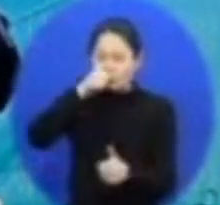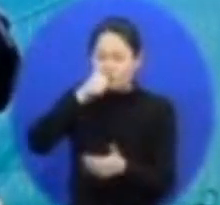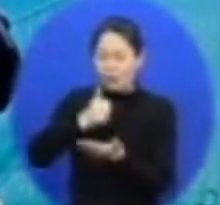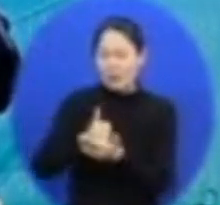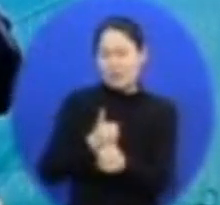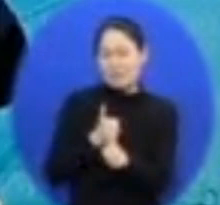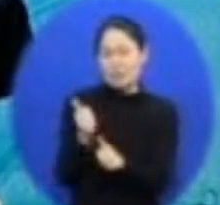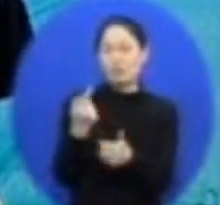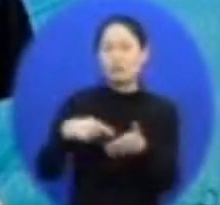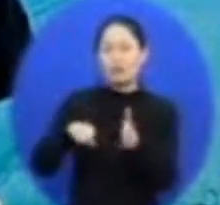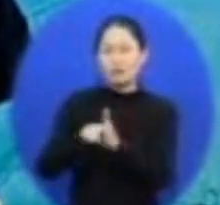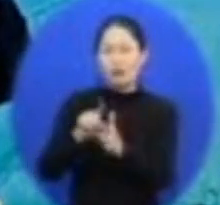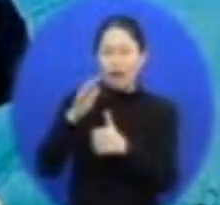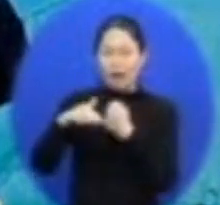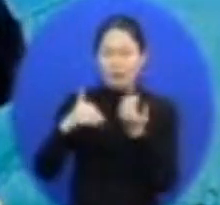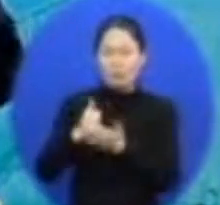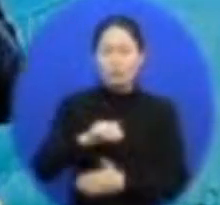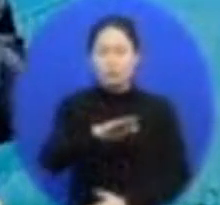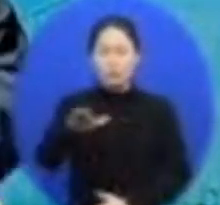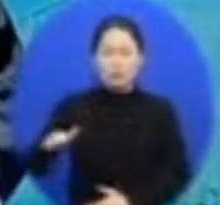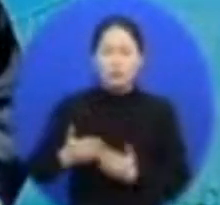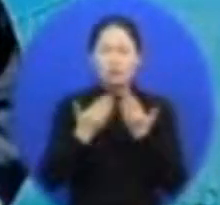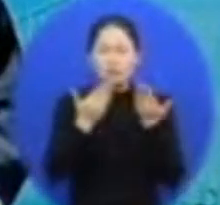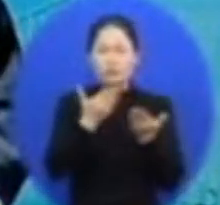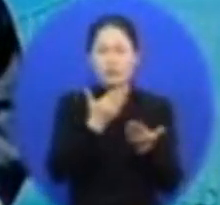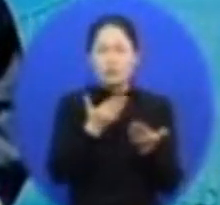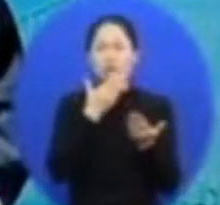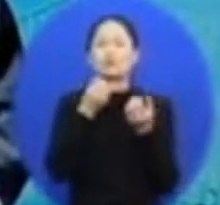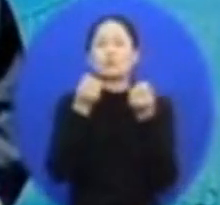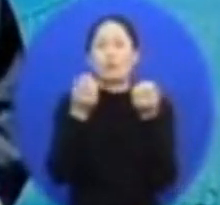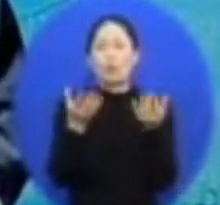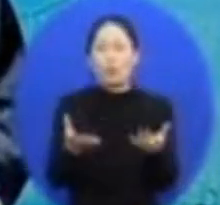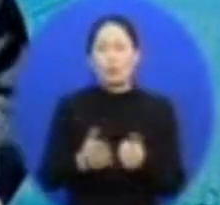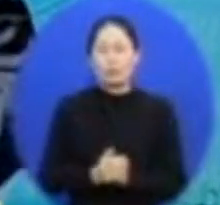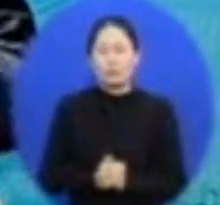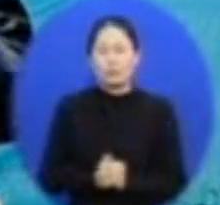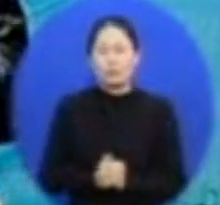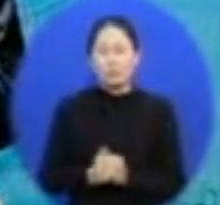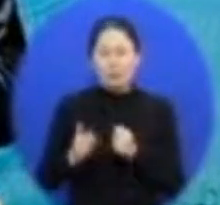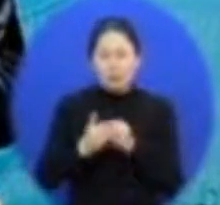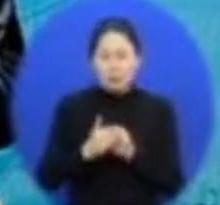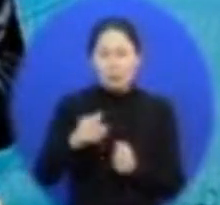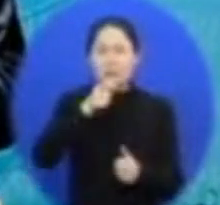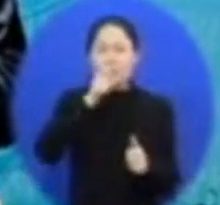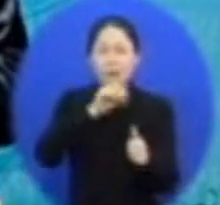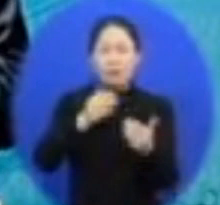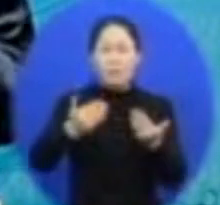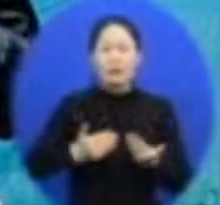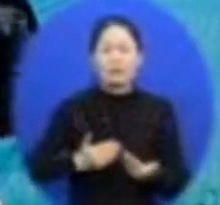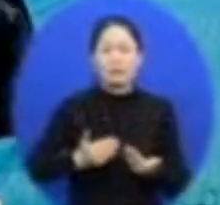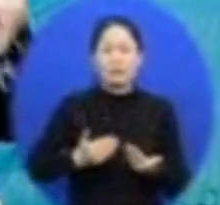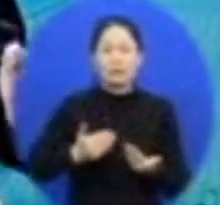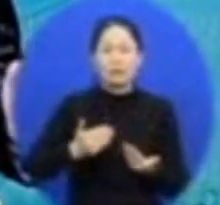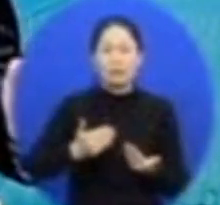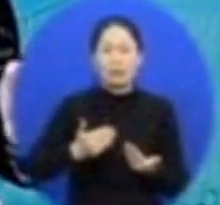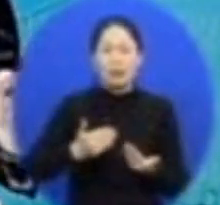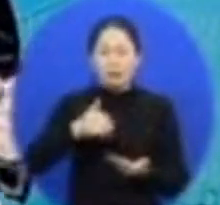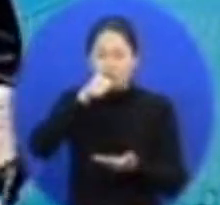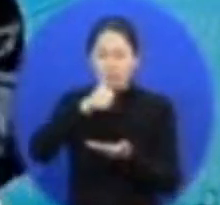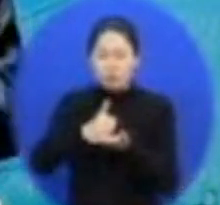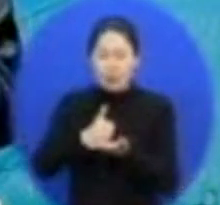위해서 하나님이 우리에게 주신 축복입니다 그래서 세례를 받는 거예요 죄의 안찍고